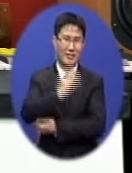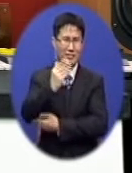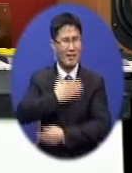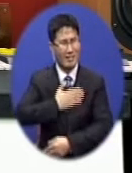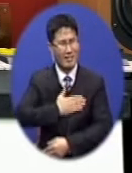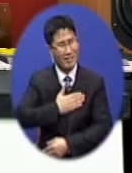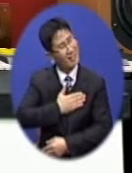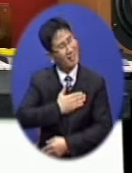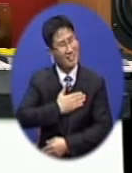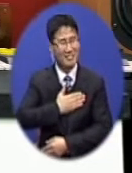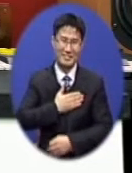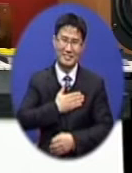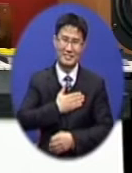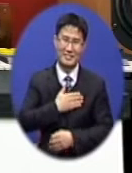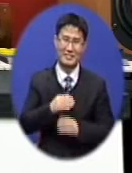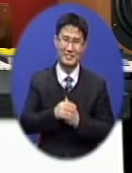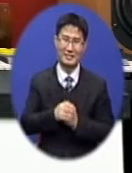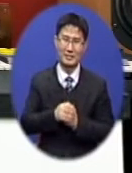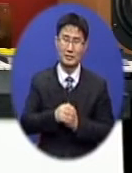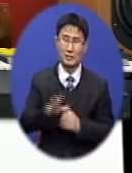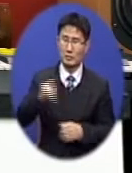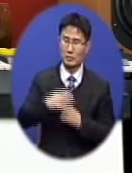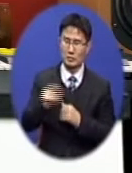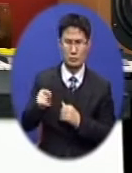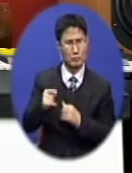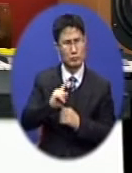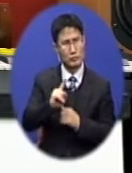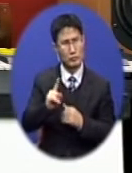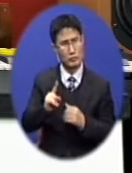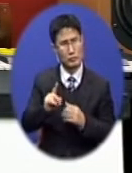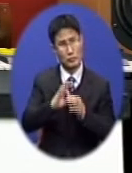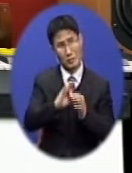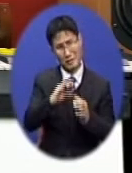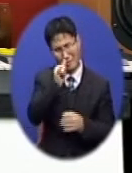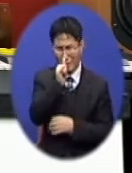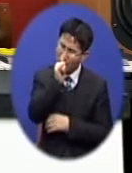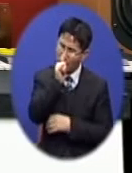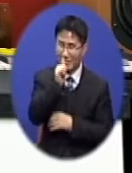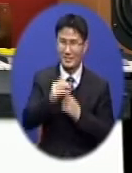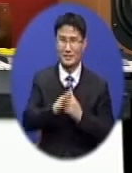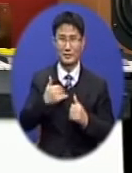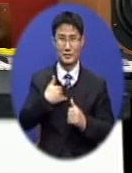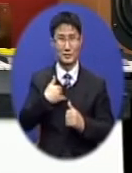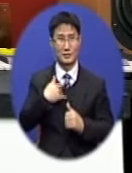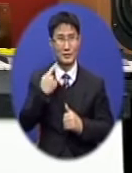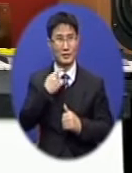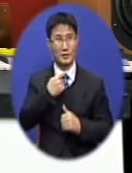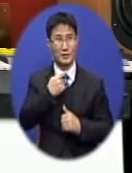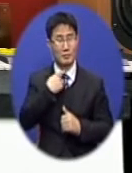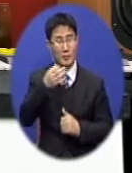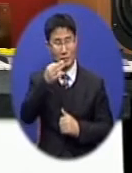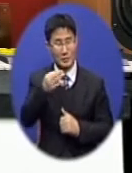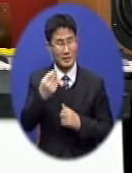네. 좀 처음에는 선배님하고 좀 무슨 인연이 있나 연관이 있나 연관이 전혀 모르는 제 목소리를 많이 따라하죠. 예, 예.